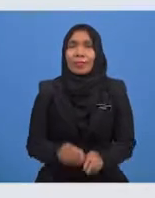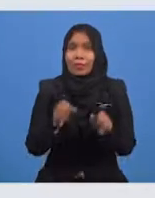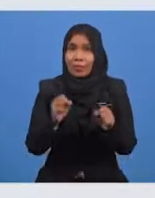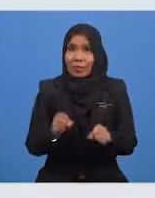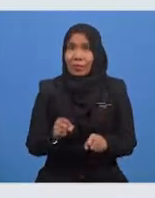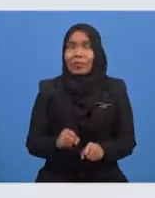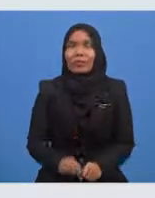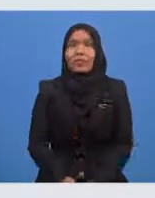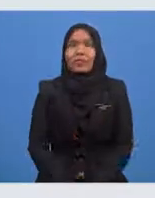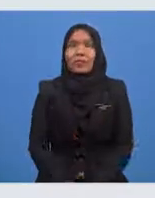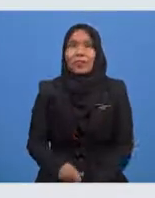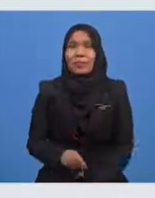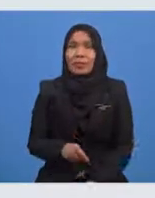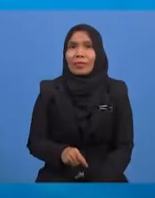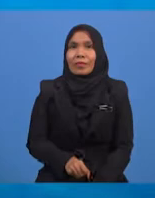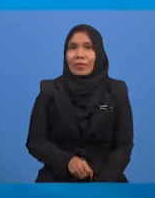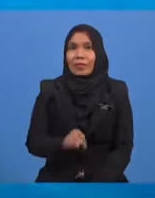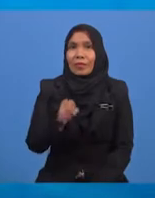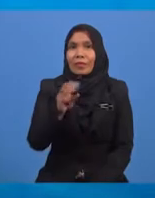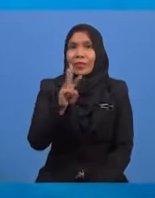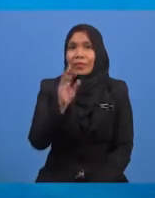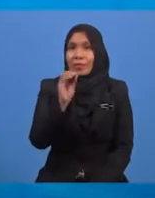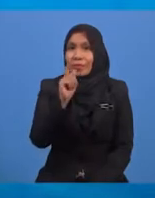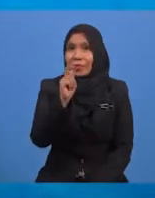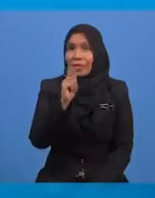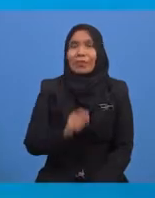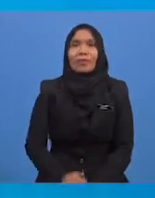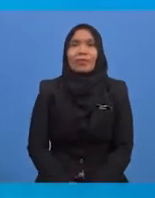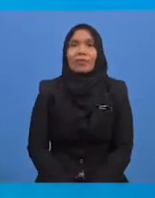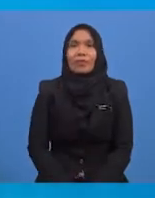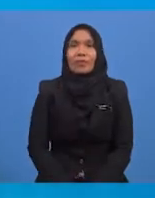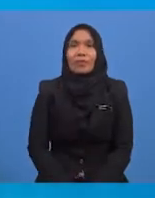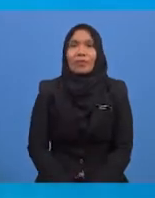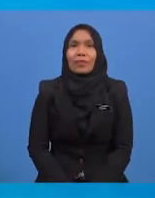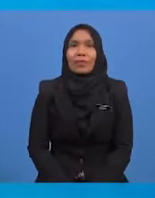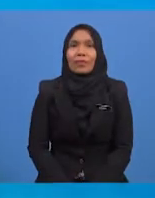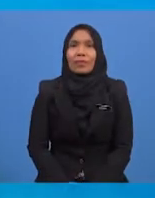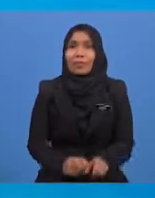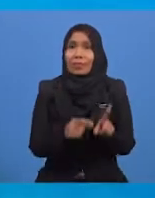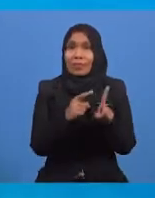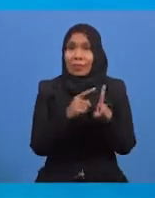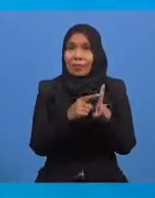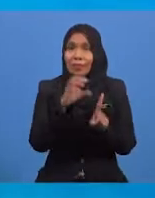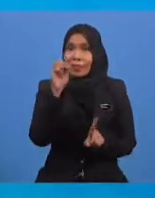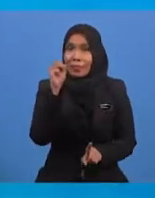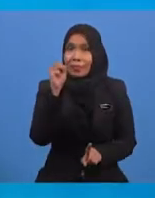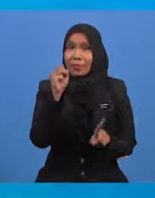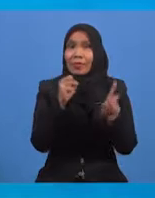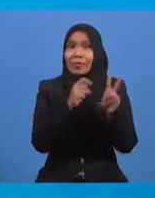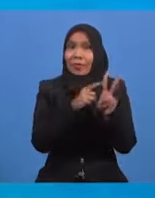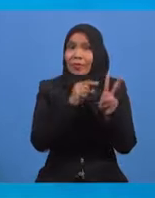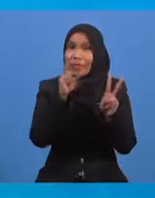menggunakan analisis SWOT, S-W-O-T, iaitu kekuatan,